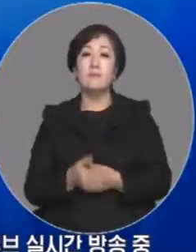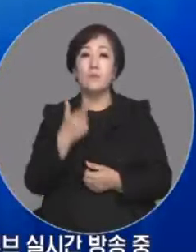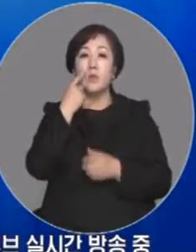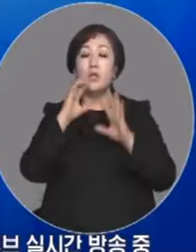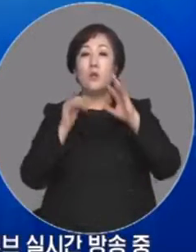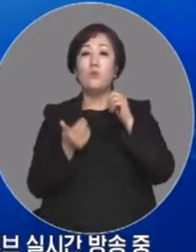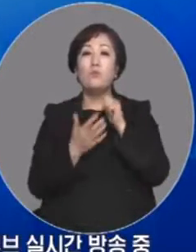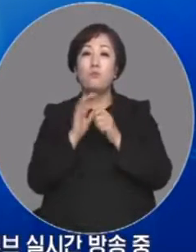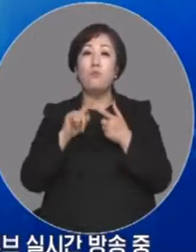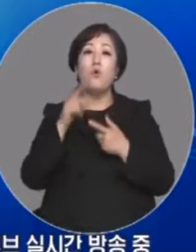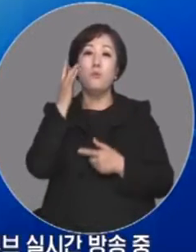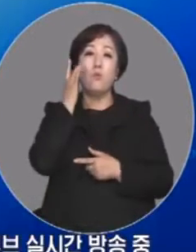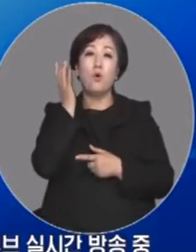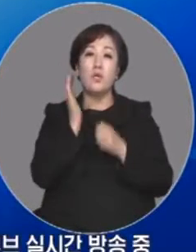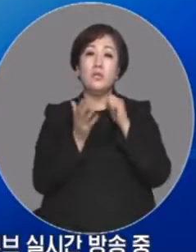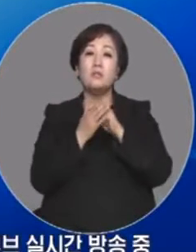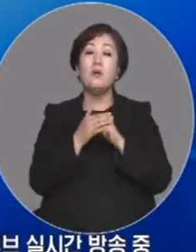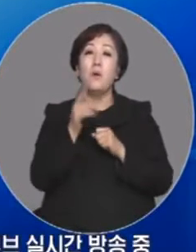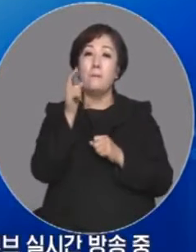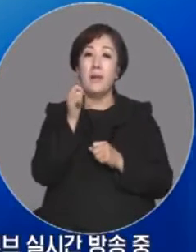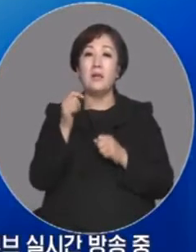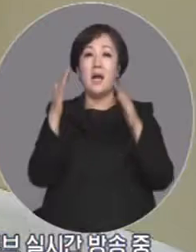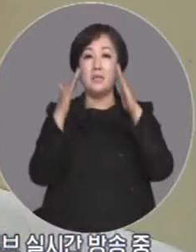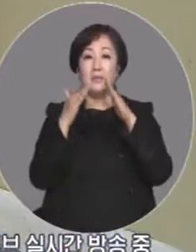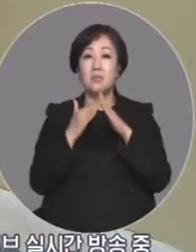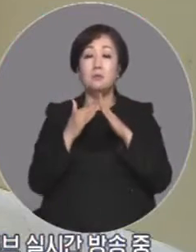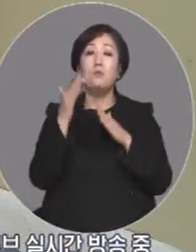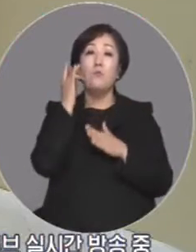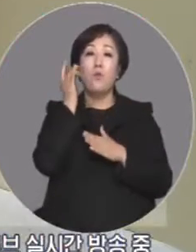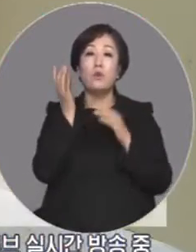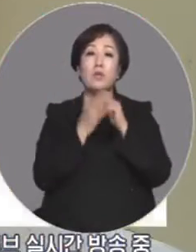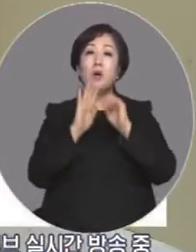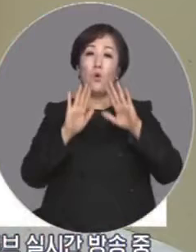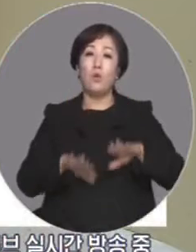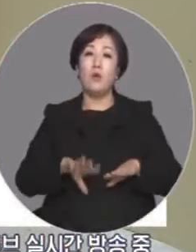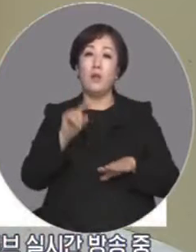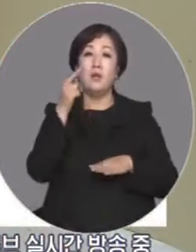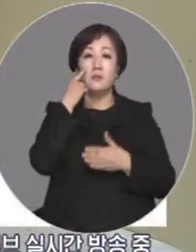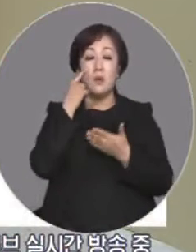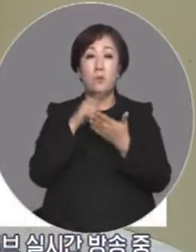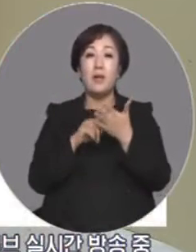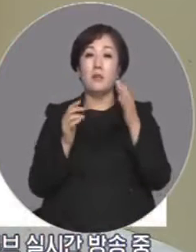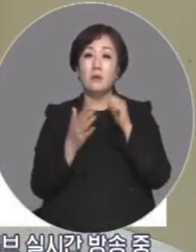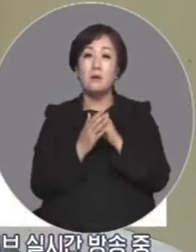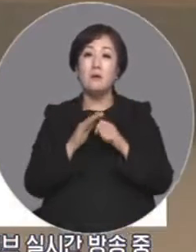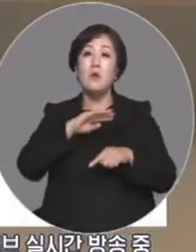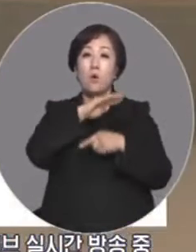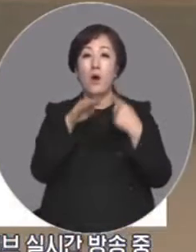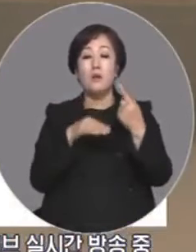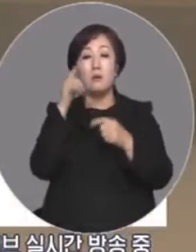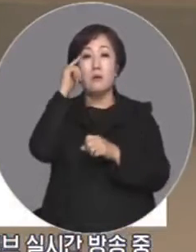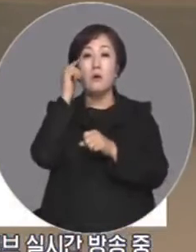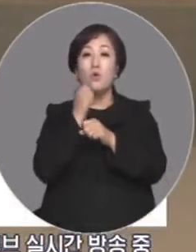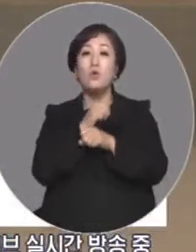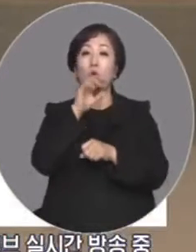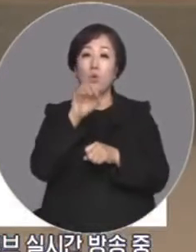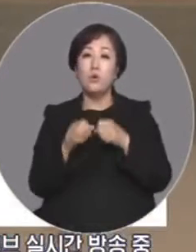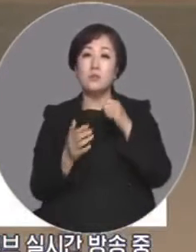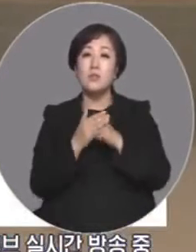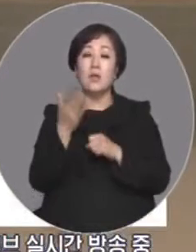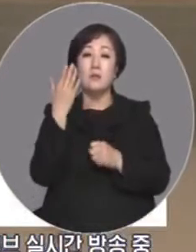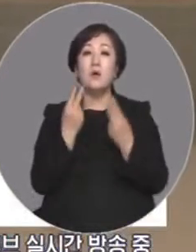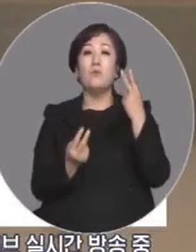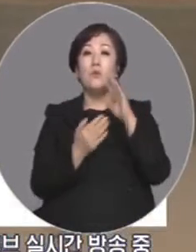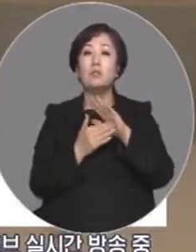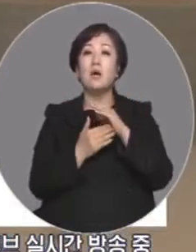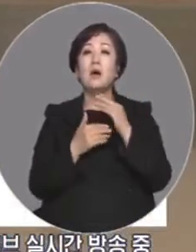일본 외연 매개 모기인 작은 빨간집 모기가 올해 처음 발견됐습니다. 울산시 보건환경연구원은